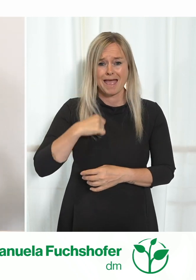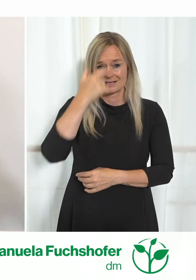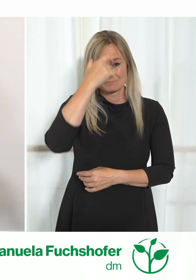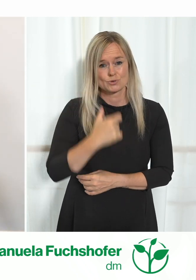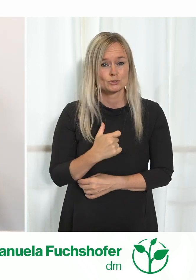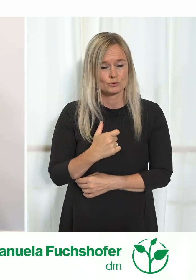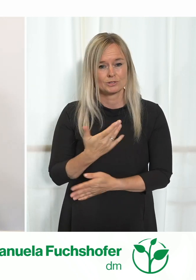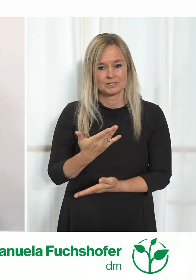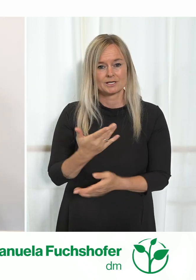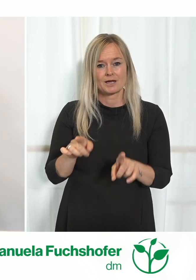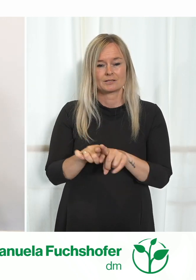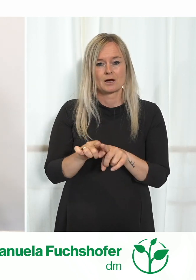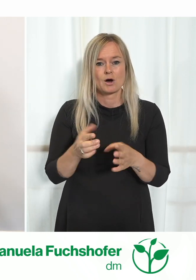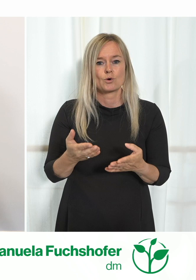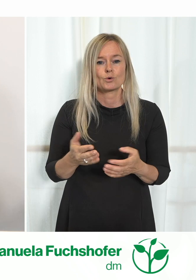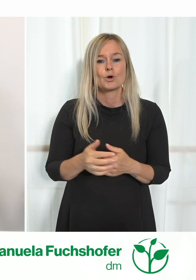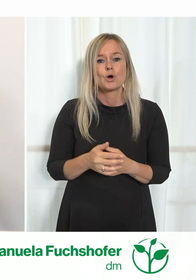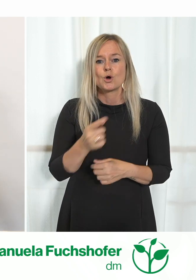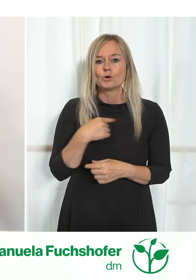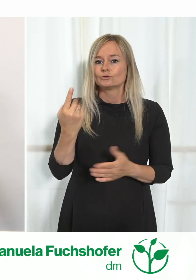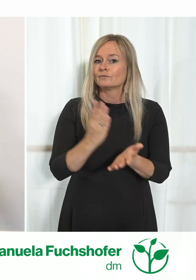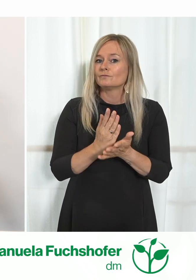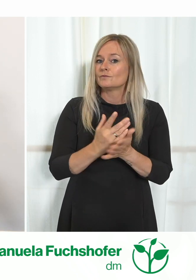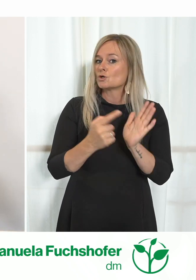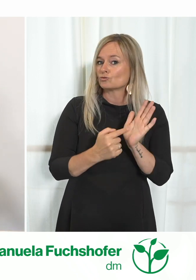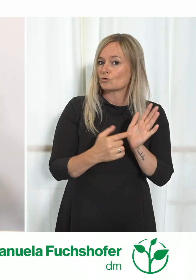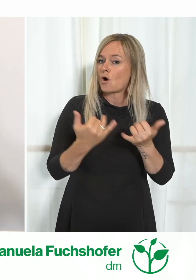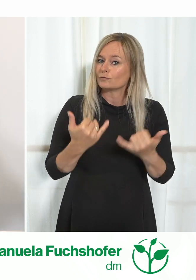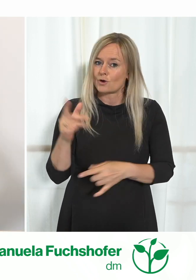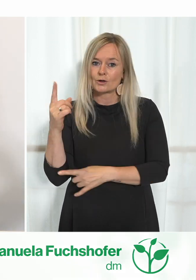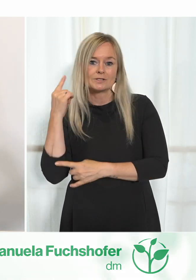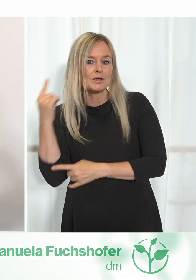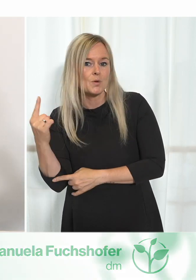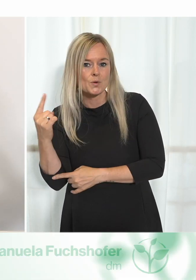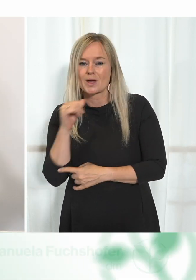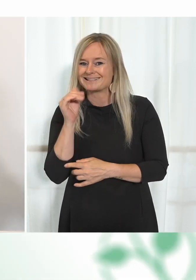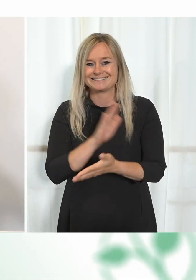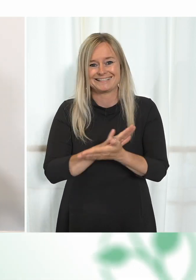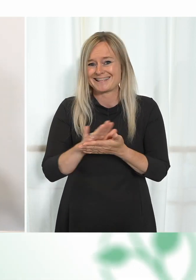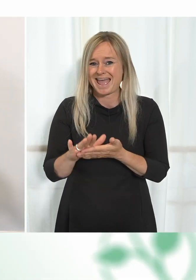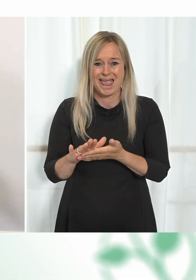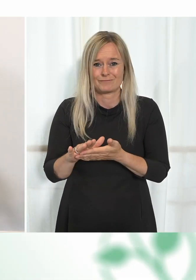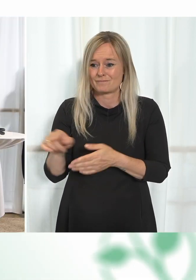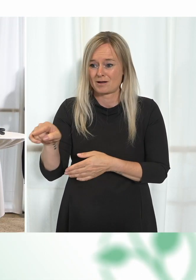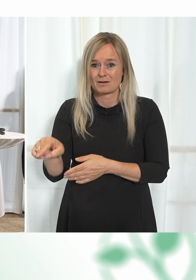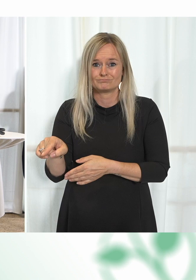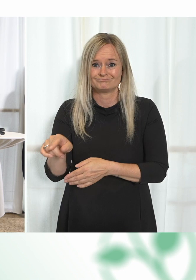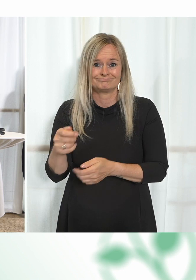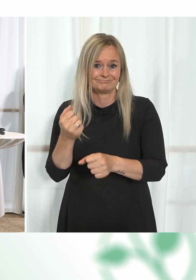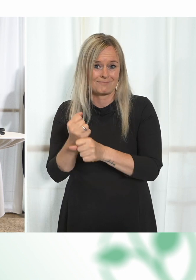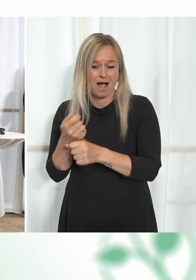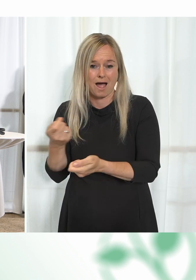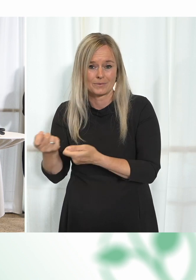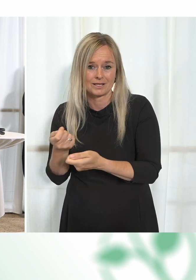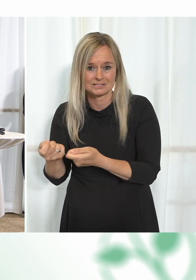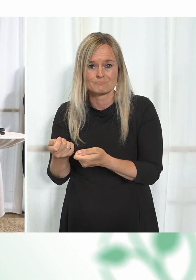einfach auch. Und wir haben es schon öfter heute gehört, es wird nicht einfacher am Arbeitsmarkt und es kommt darauf an, wie Sie ja einleitend schon gesagt